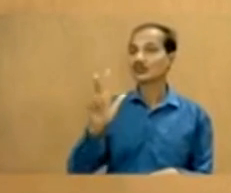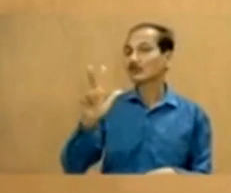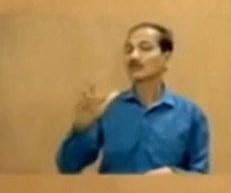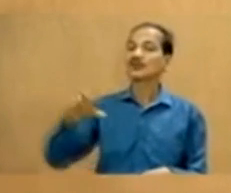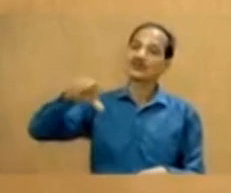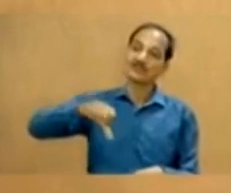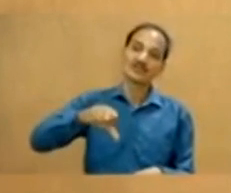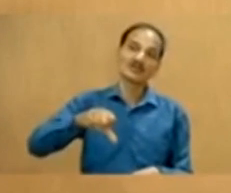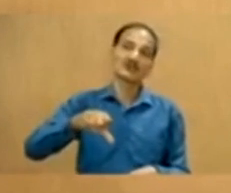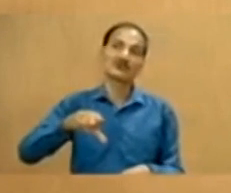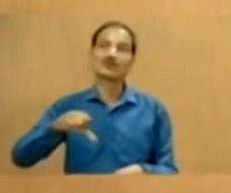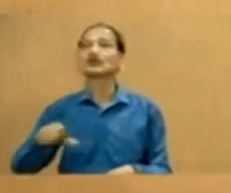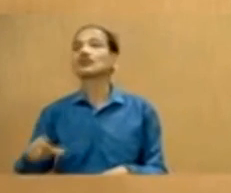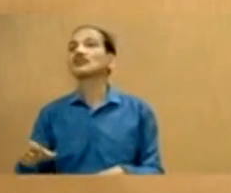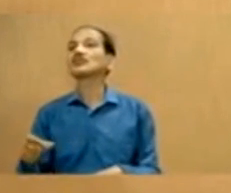799,936।